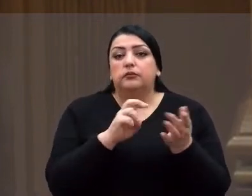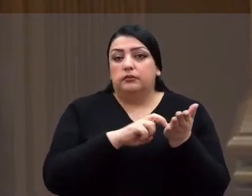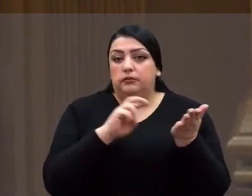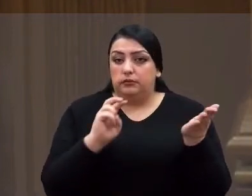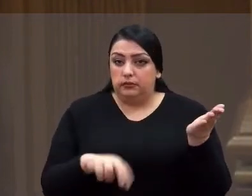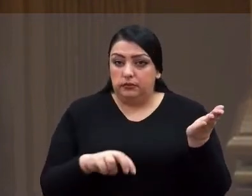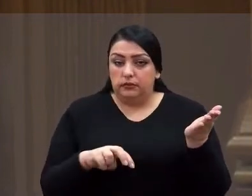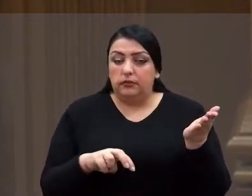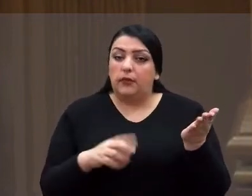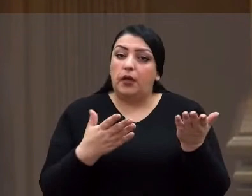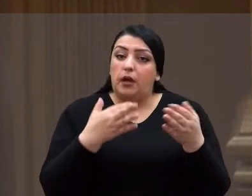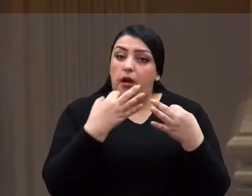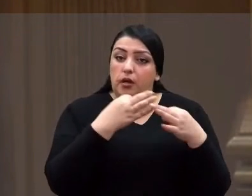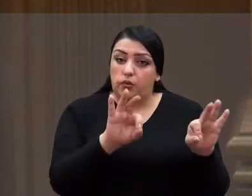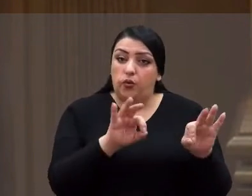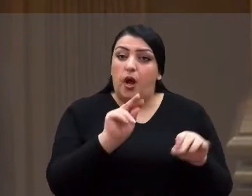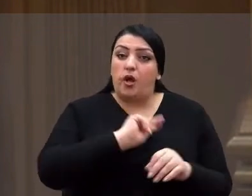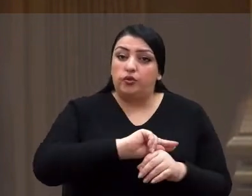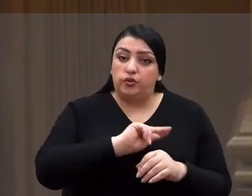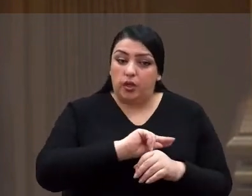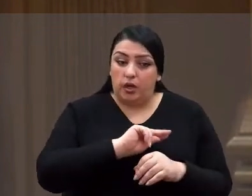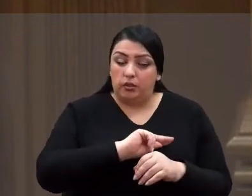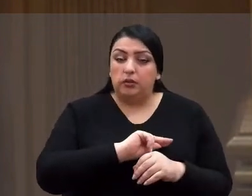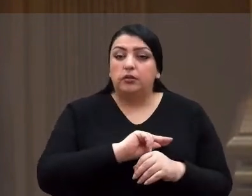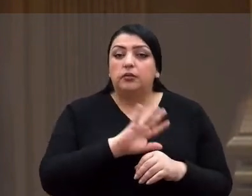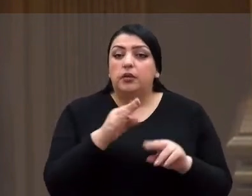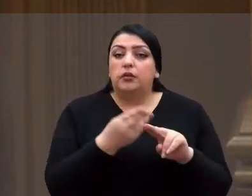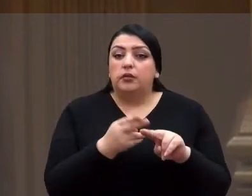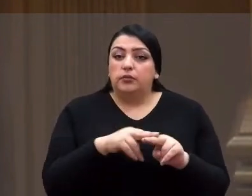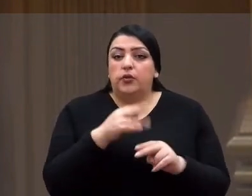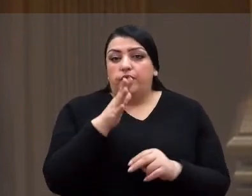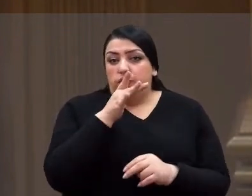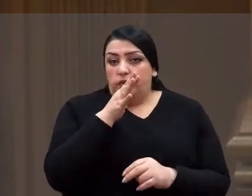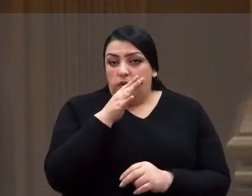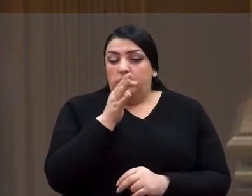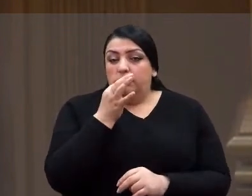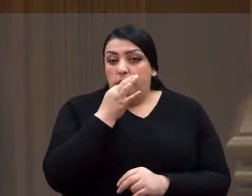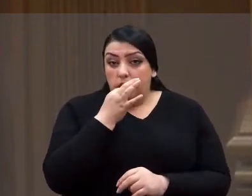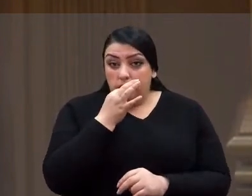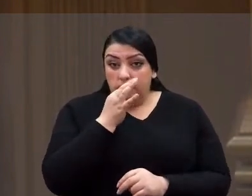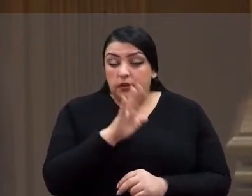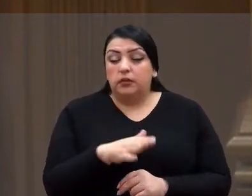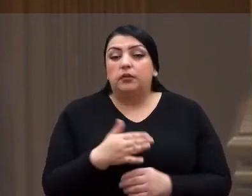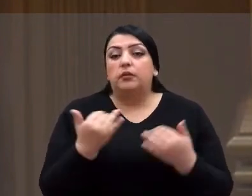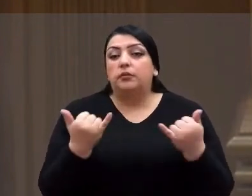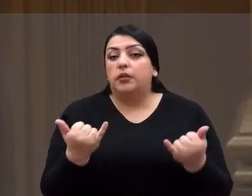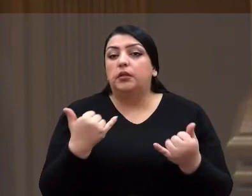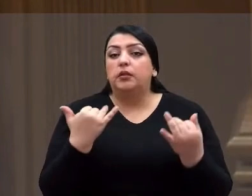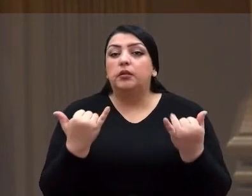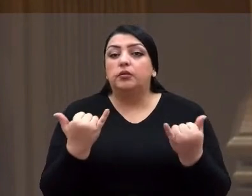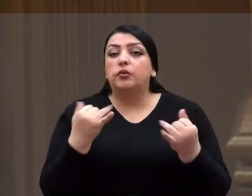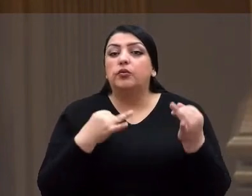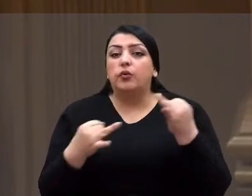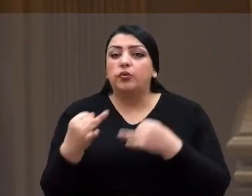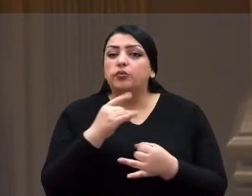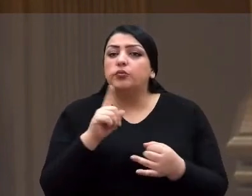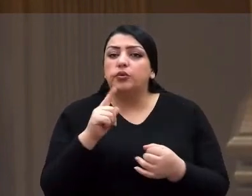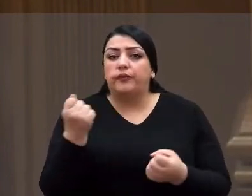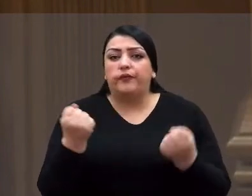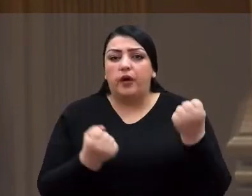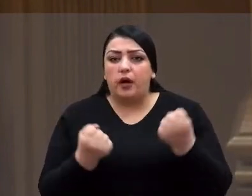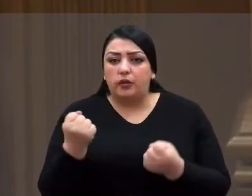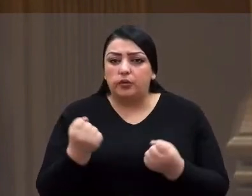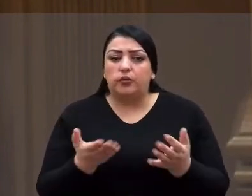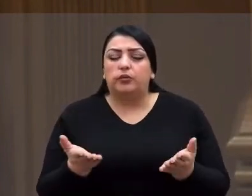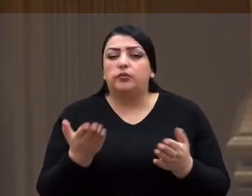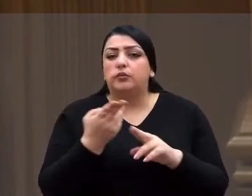աշխատել անտասելով այն հնարավոր ռիսկերը, որոնք բխում են տարիքից, իսկ մենք խոսում ենք այստեղ վարորդների,